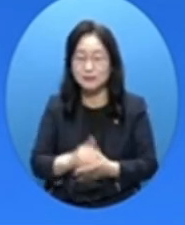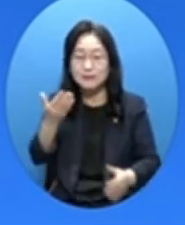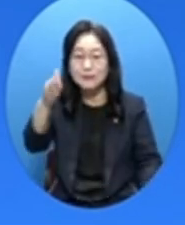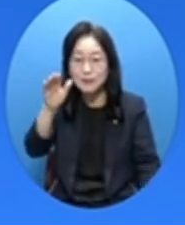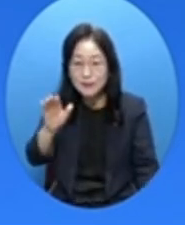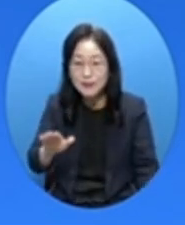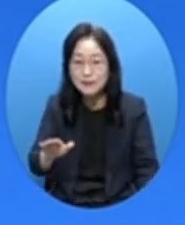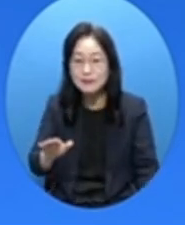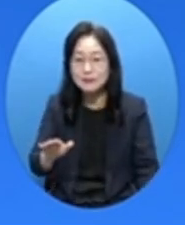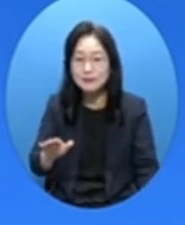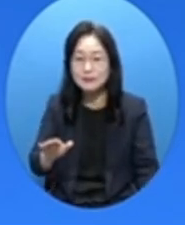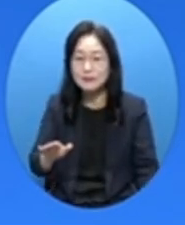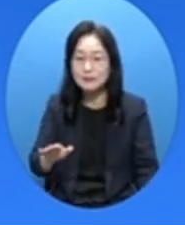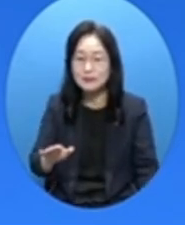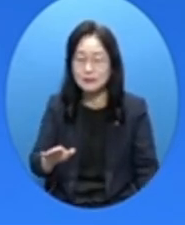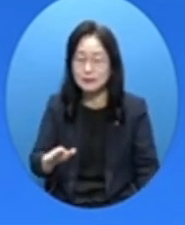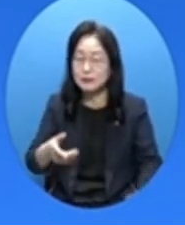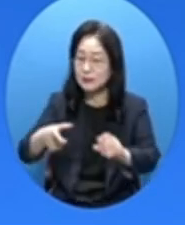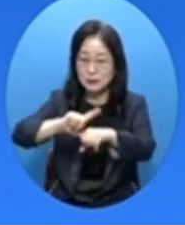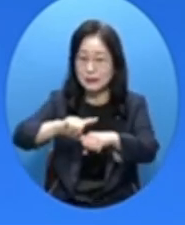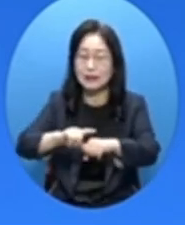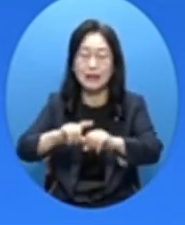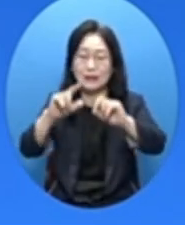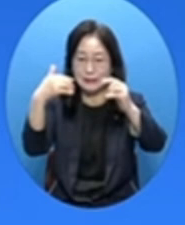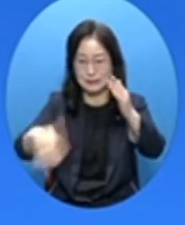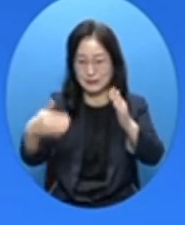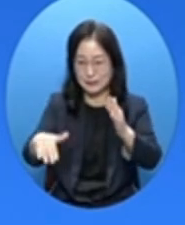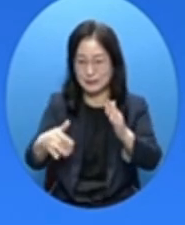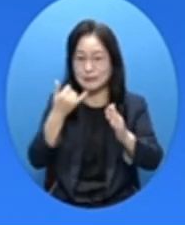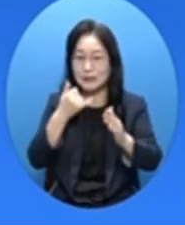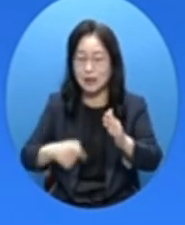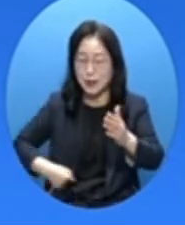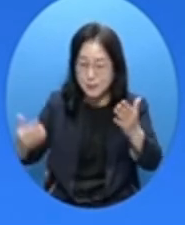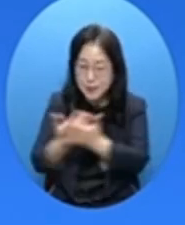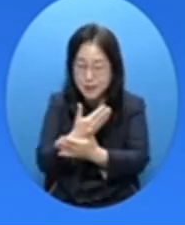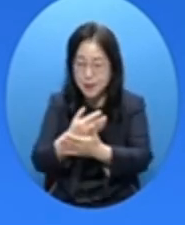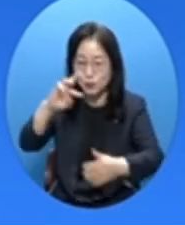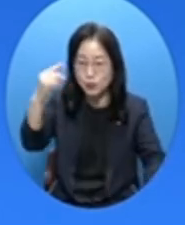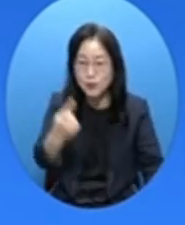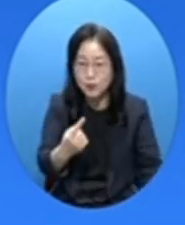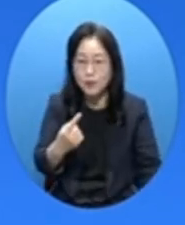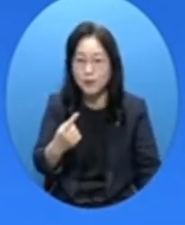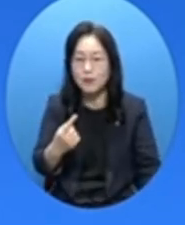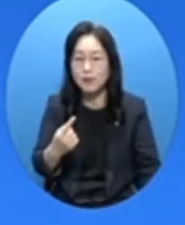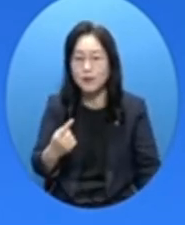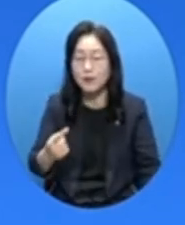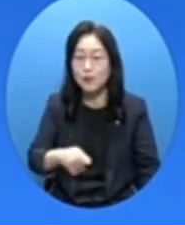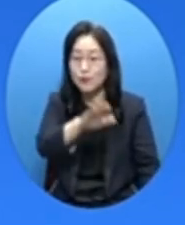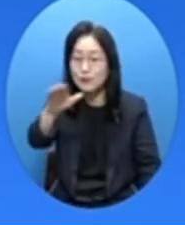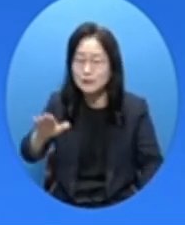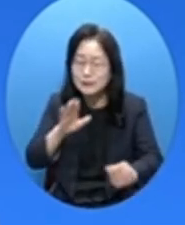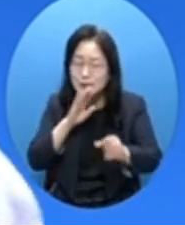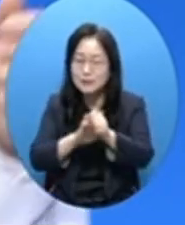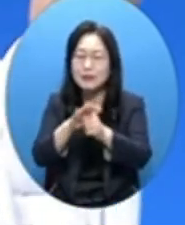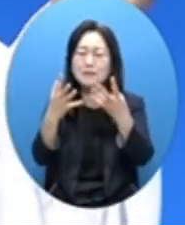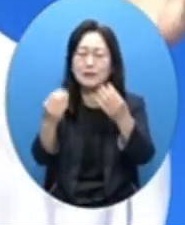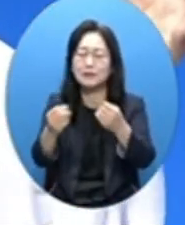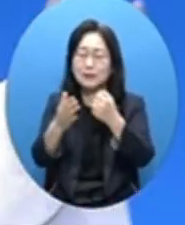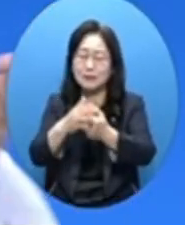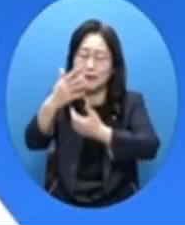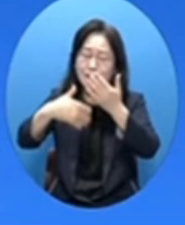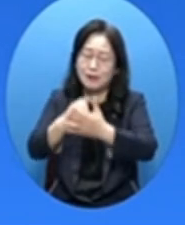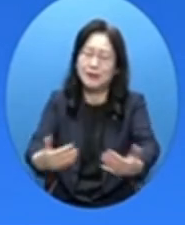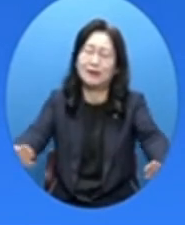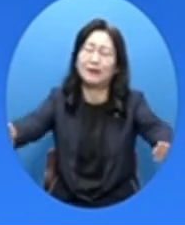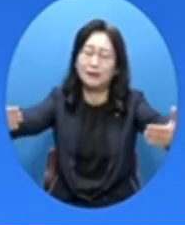그러나 그때도 늦지 않았습니다 그때라도 회개하고 돌이키면 우리 사랑이 하나님께서 두